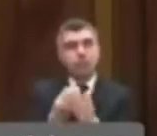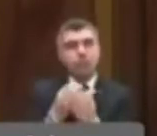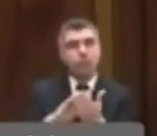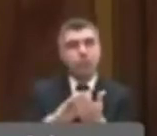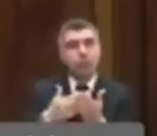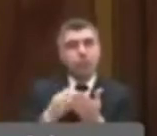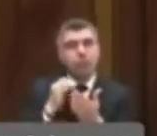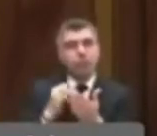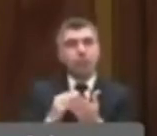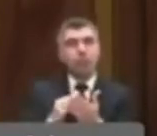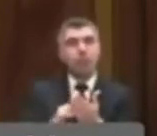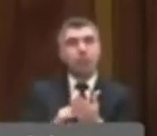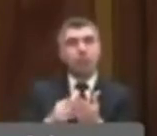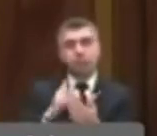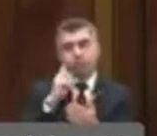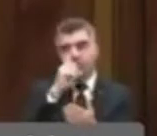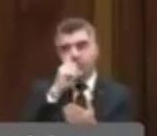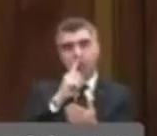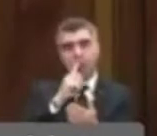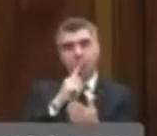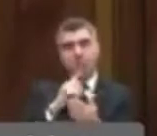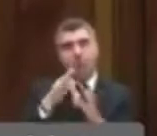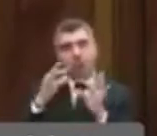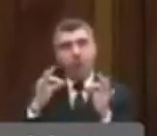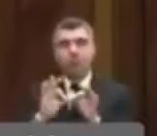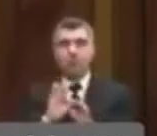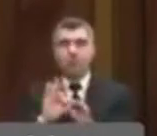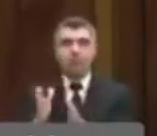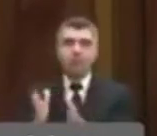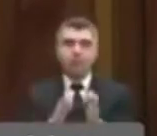وتكون كونستركتيف بلا ما نمشي اكثر من هذا.